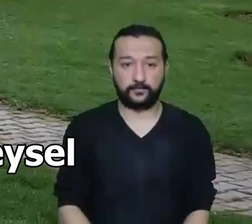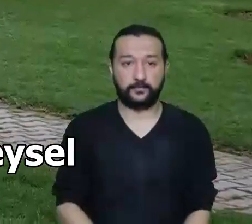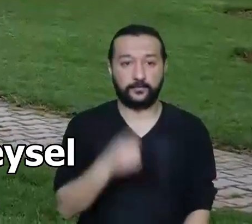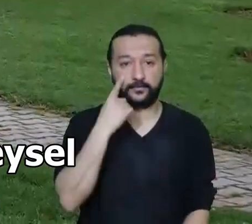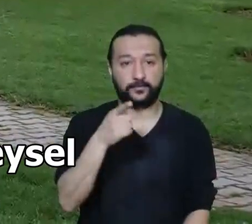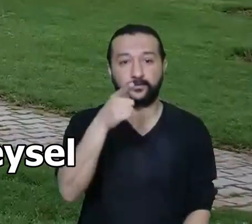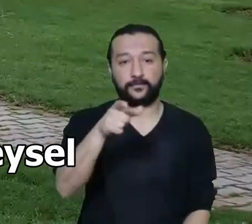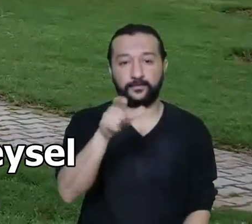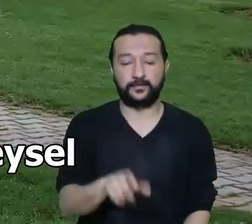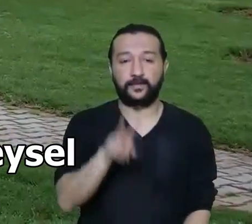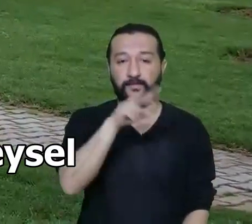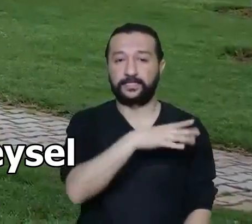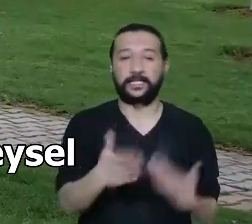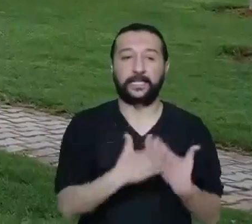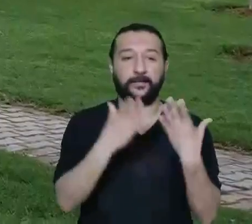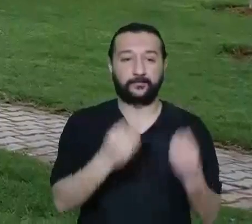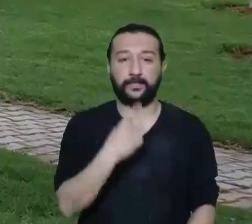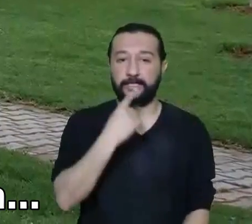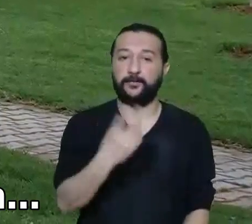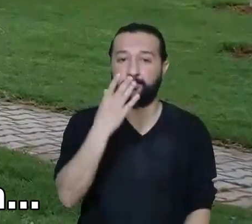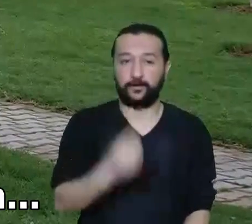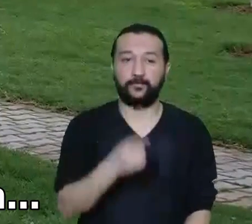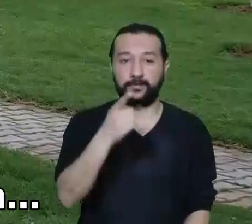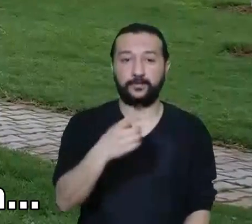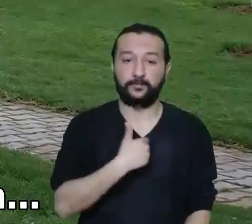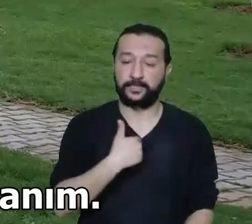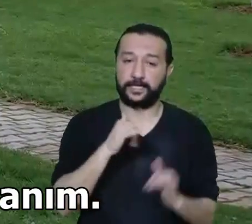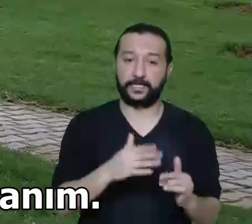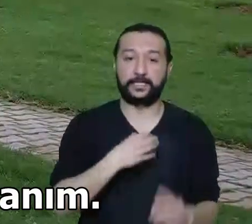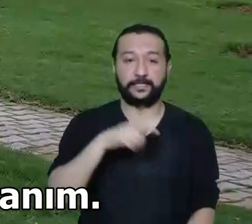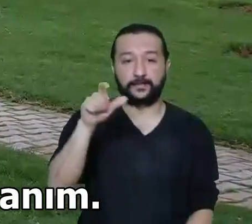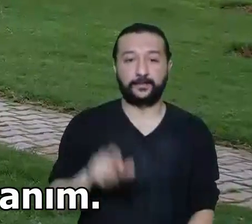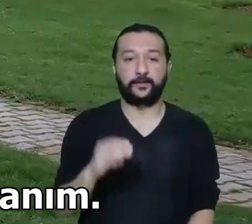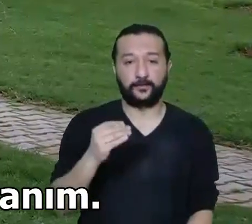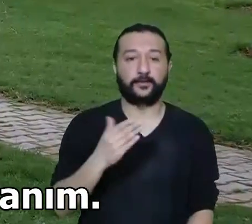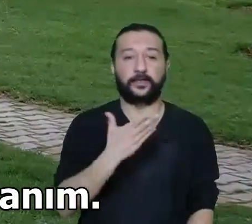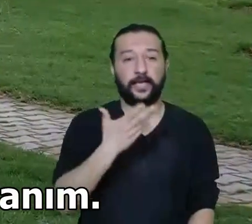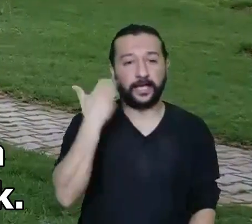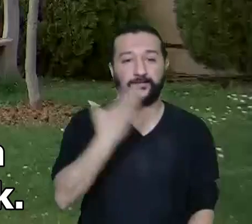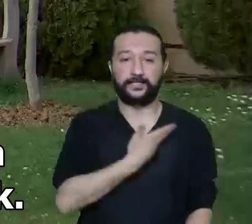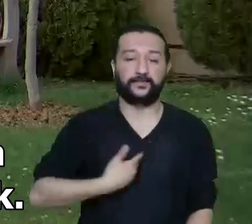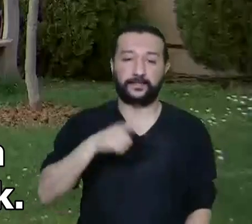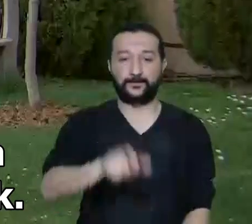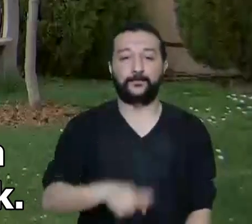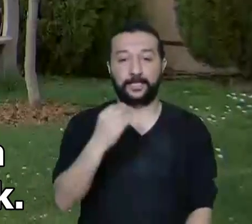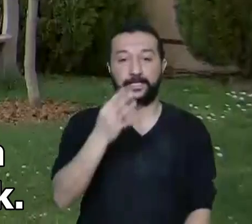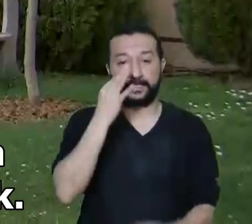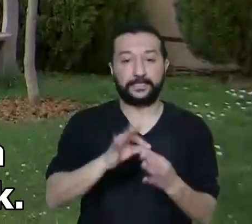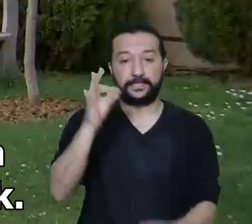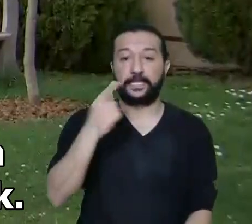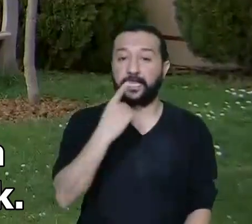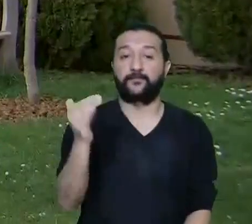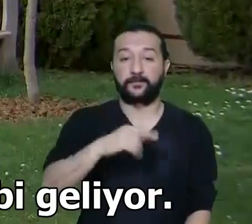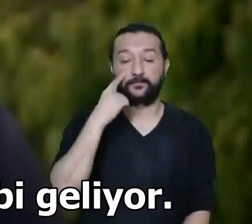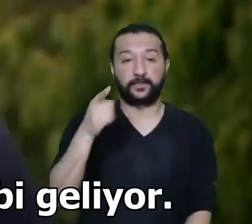Tahmin ediyorum Veysel de yardımda bulunabilir. Kendisi bence gerçekten de çok hayvanseverdir Başak Hanım. Hah, iyi insan da lafın